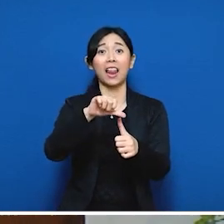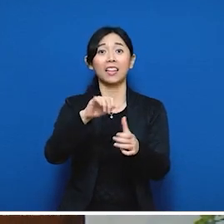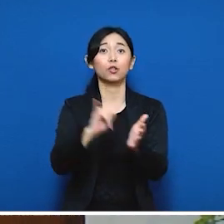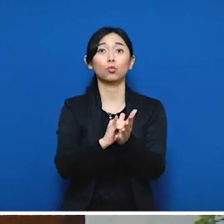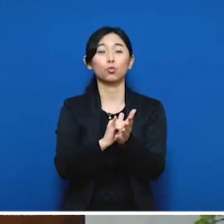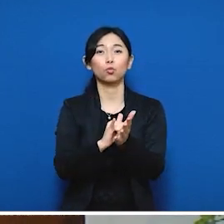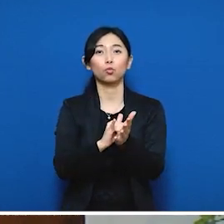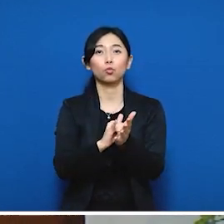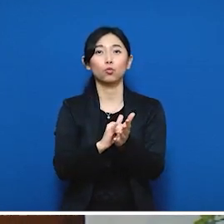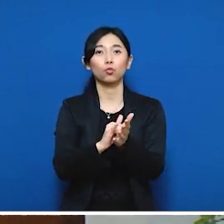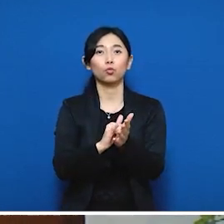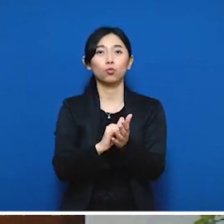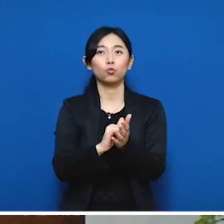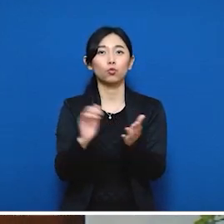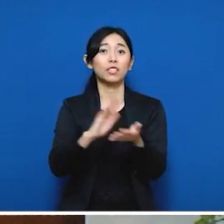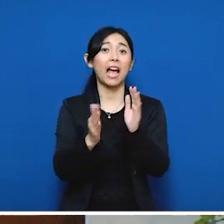disimbolkan.